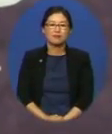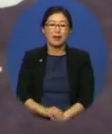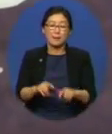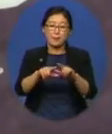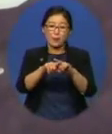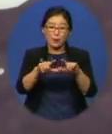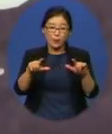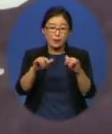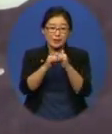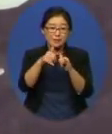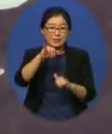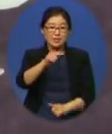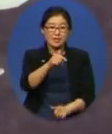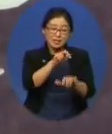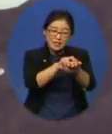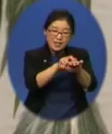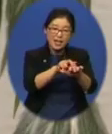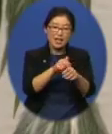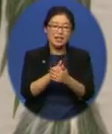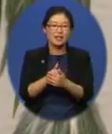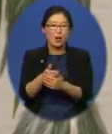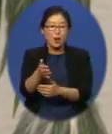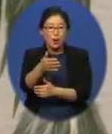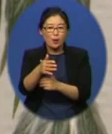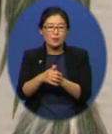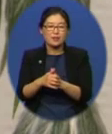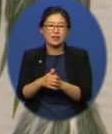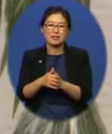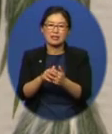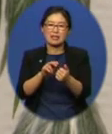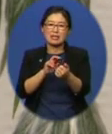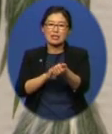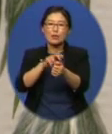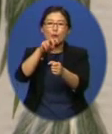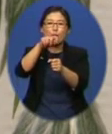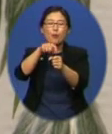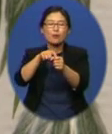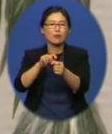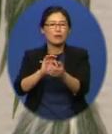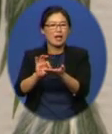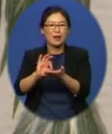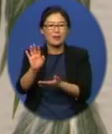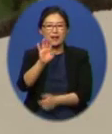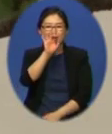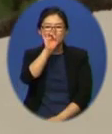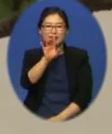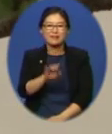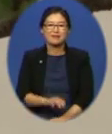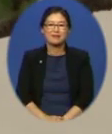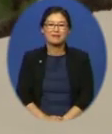일반인들은 진단과 처방이 없이 치료용으로 사용해서는 안 될 것입니다.